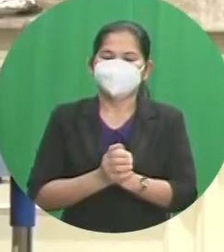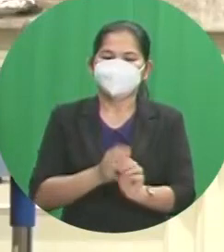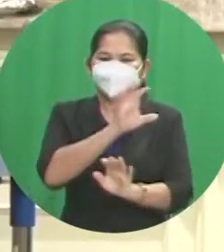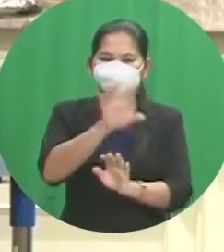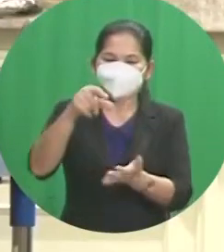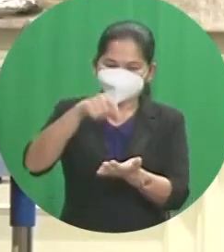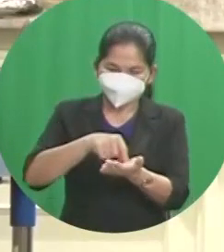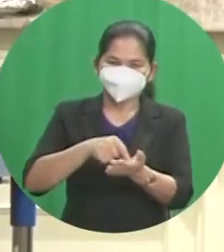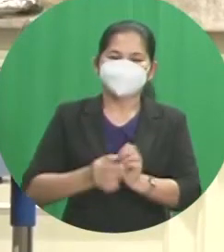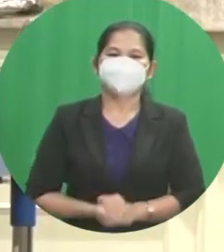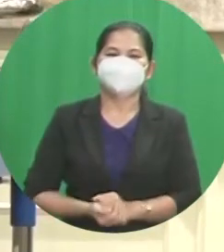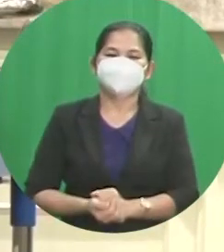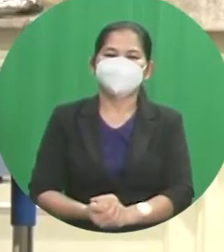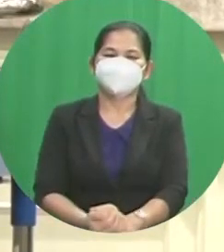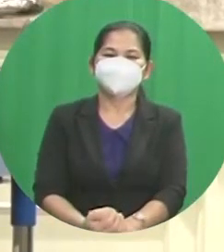ត្តកណ្ដាល